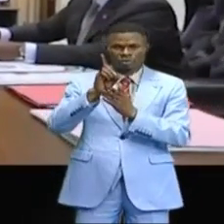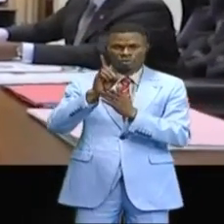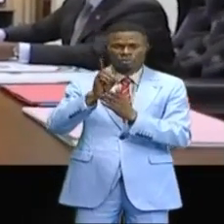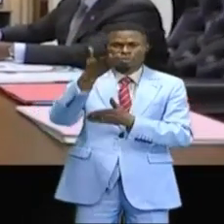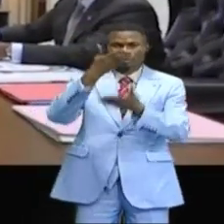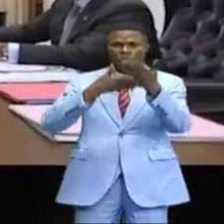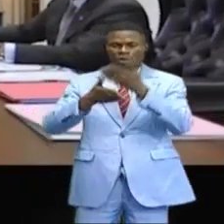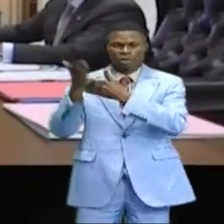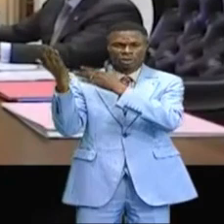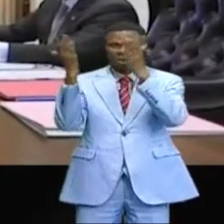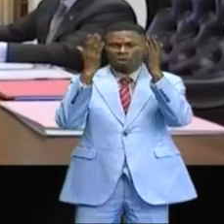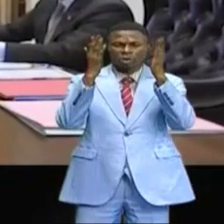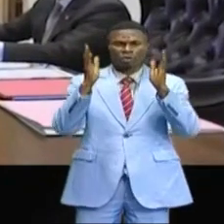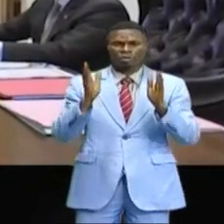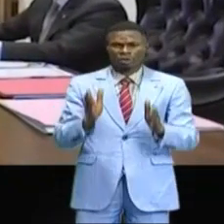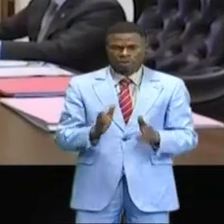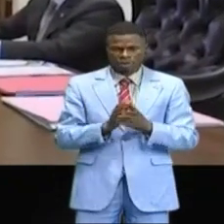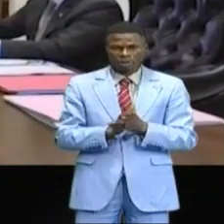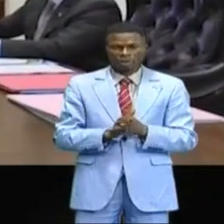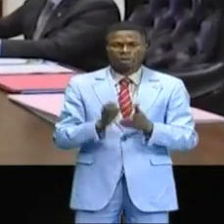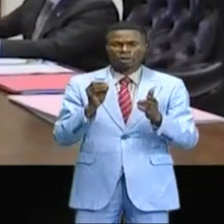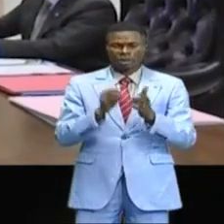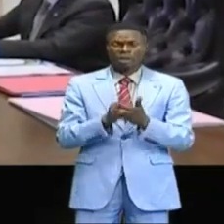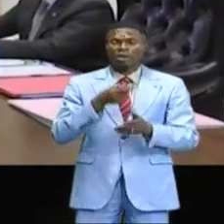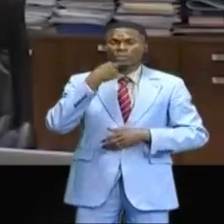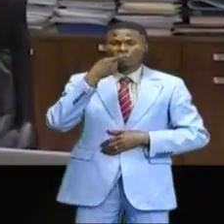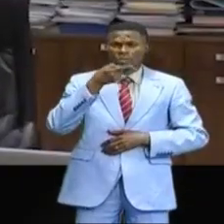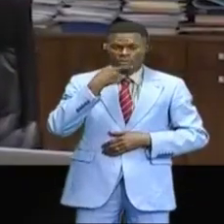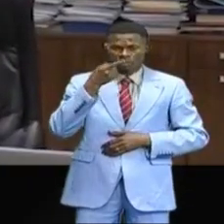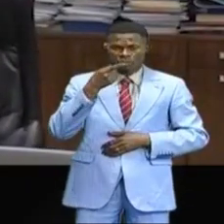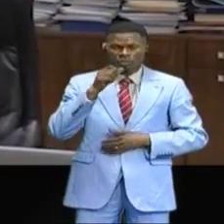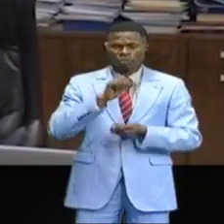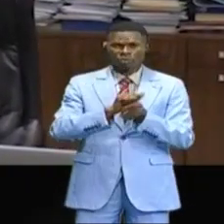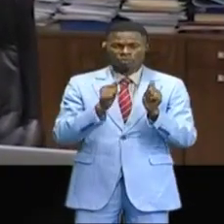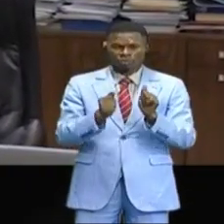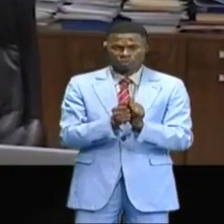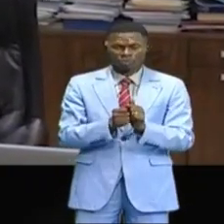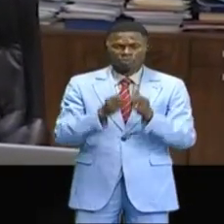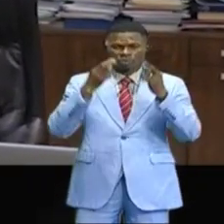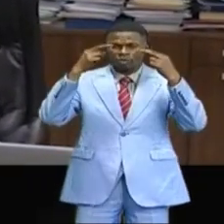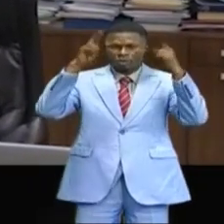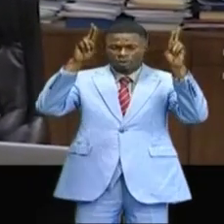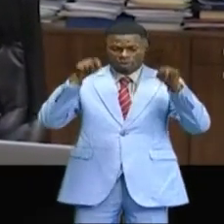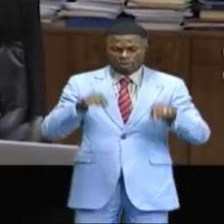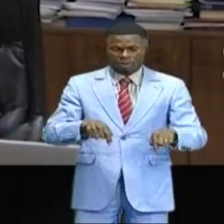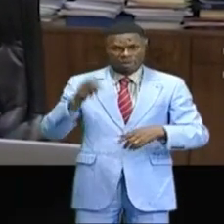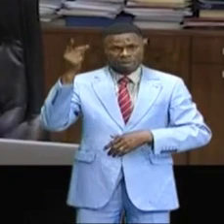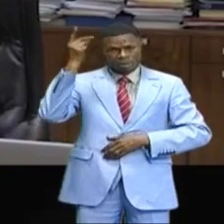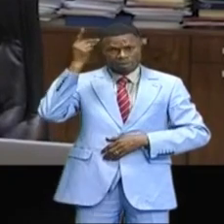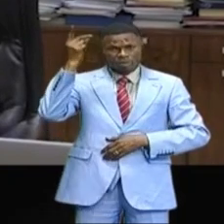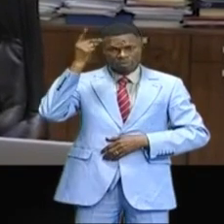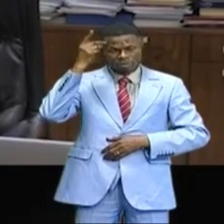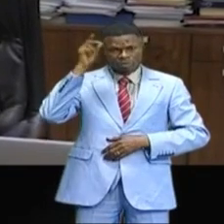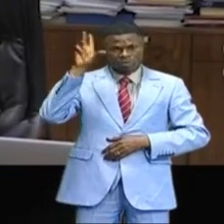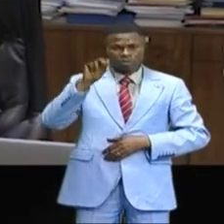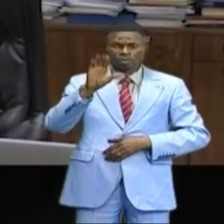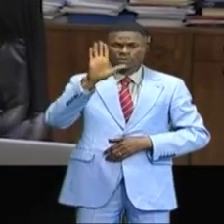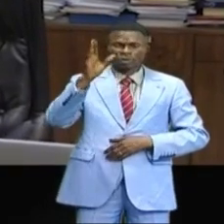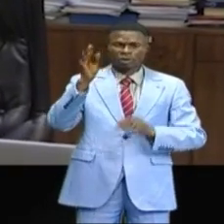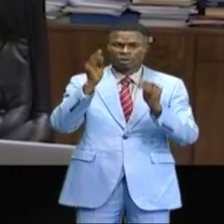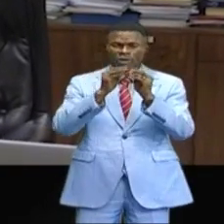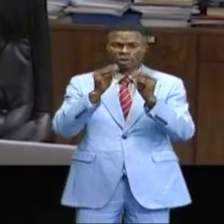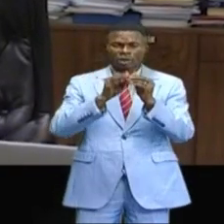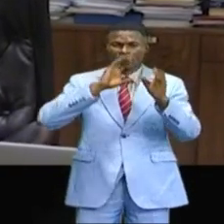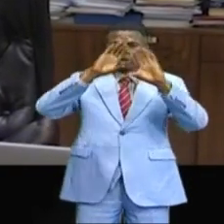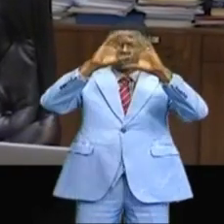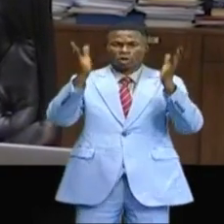échanges commerciaux. Il est aussi revenu sur la tenue avec succès à Kinshasa de la 25e session de la